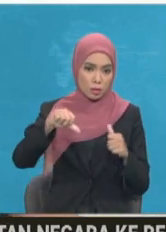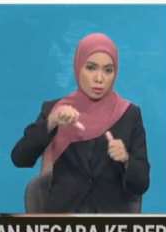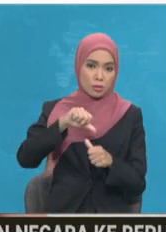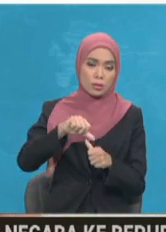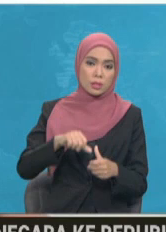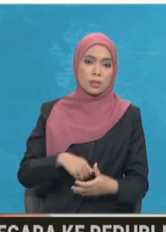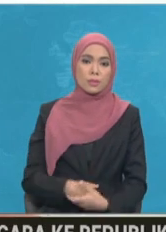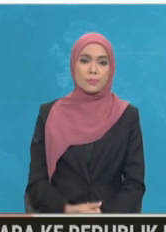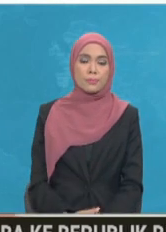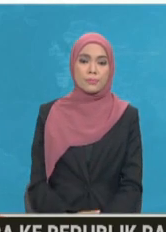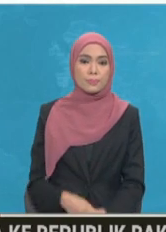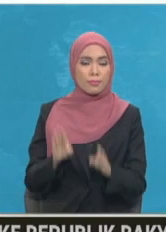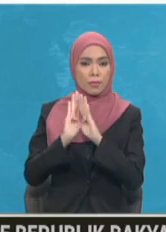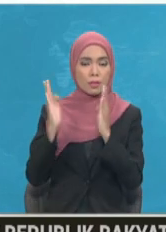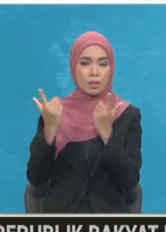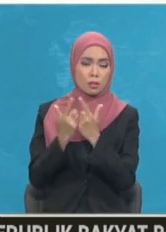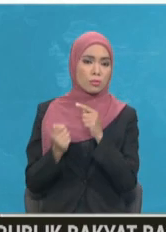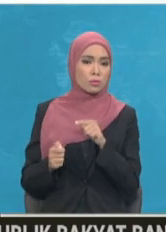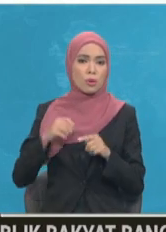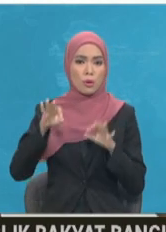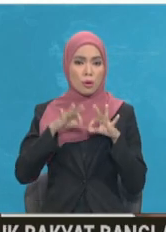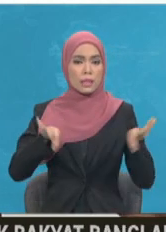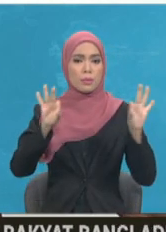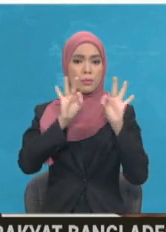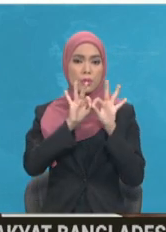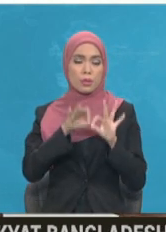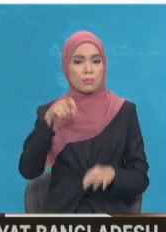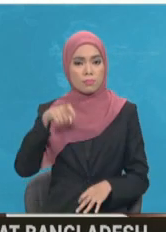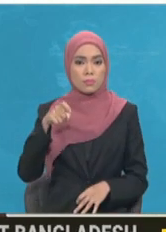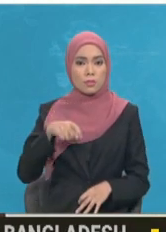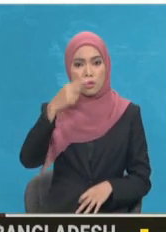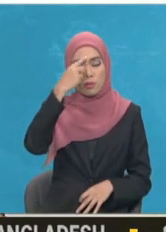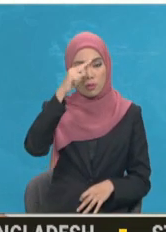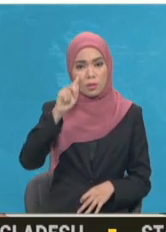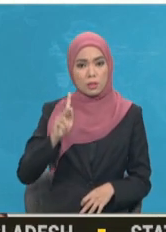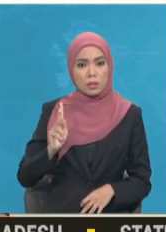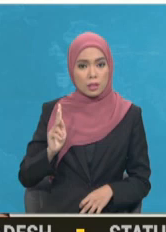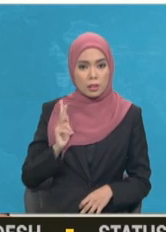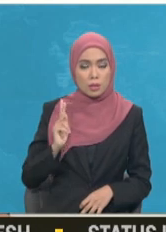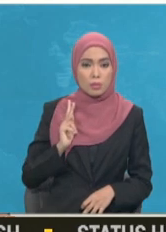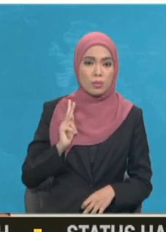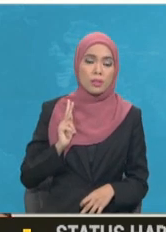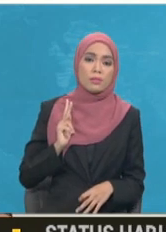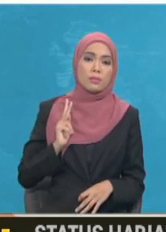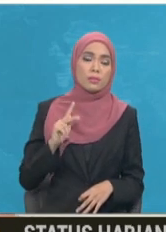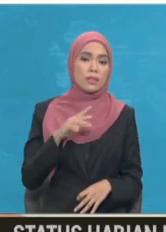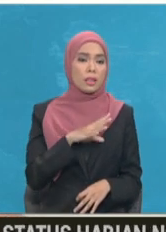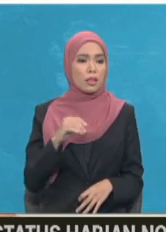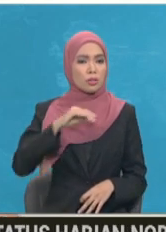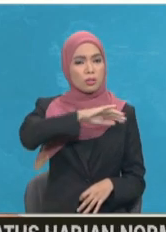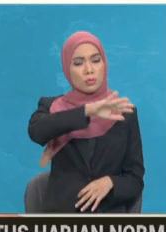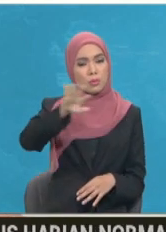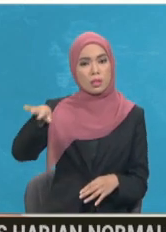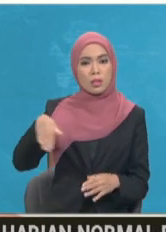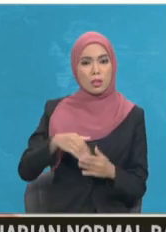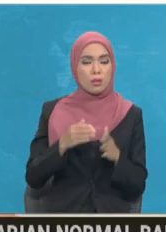sangat-sangat bermakna dan sangat-sangat diperlukan bagi ketua-ketua ataupun semua yang terlibat